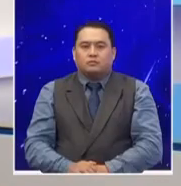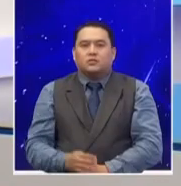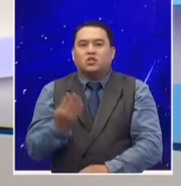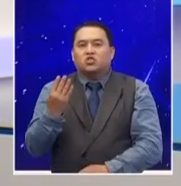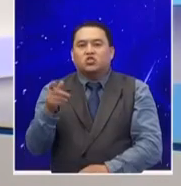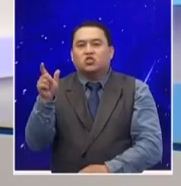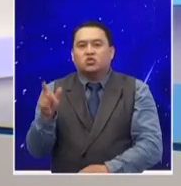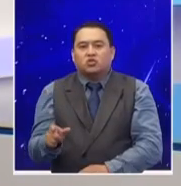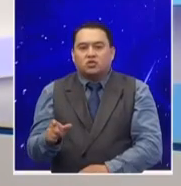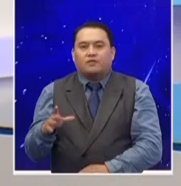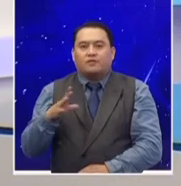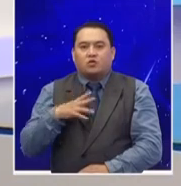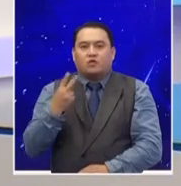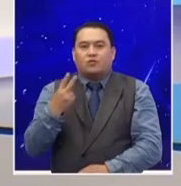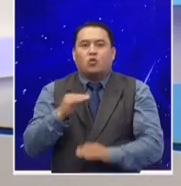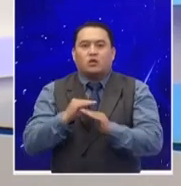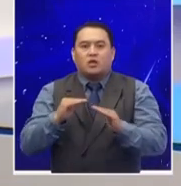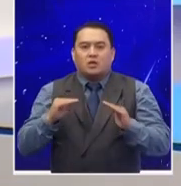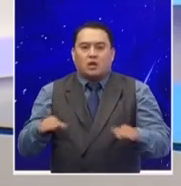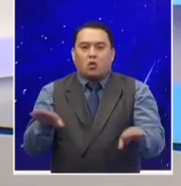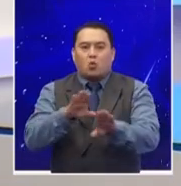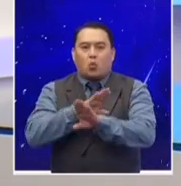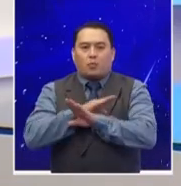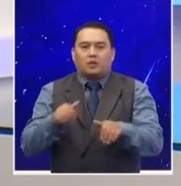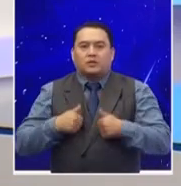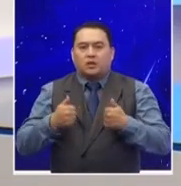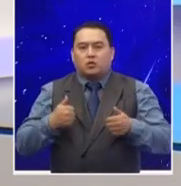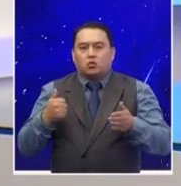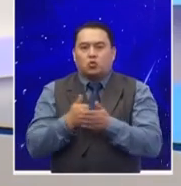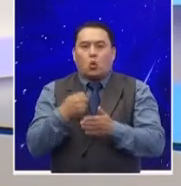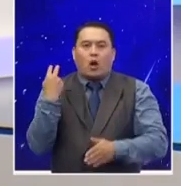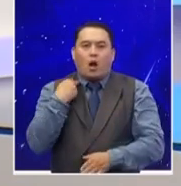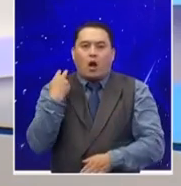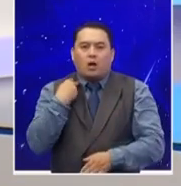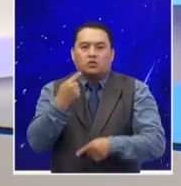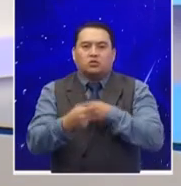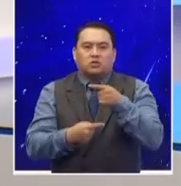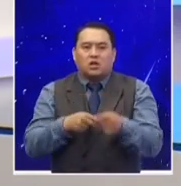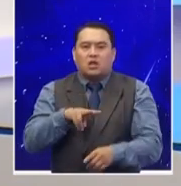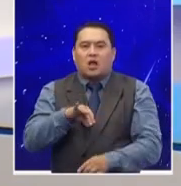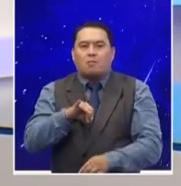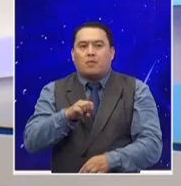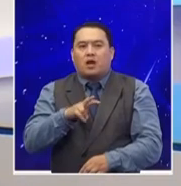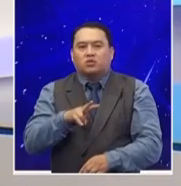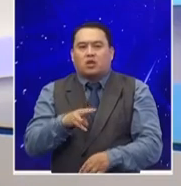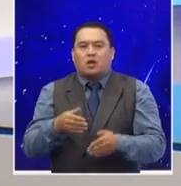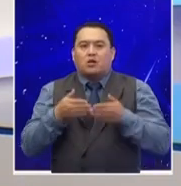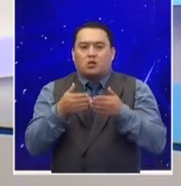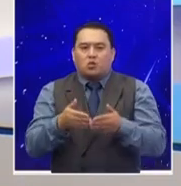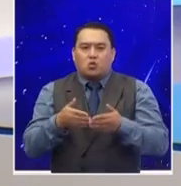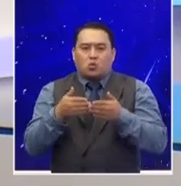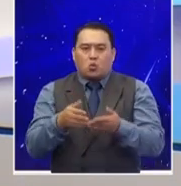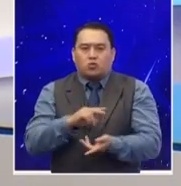Четыре человека, в том числе двое детей, погибли, пытаясь добраться до Великобритании через Ла-Манш на небольшой лодке,